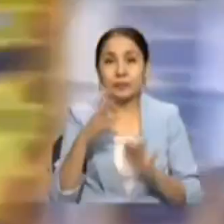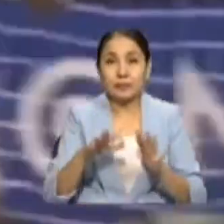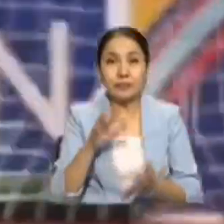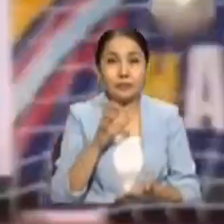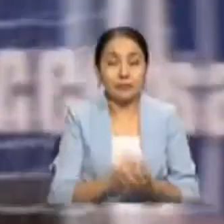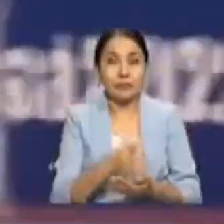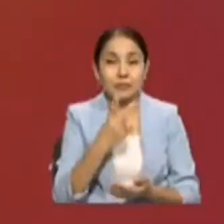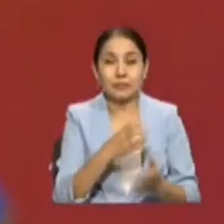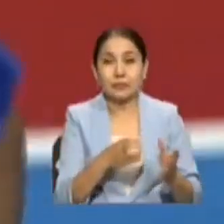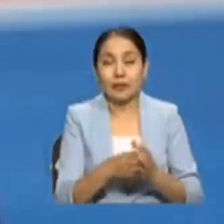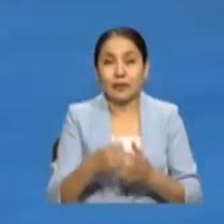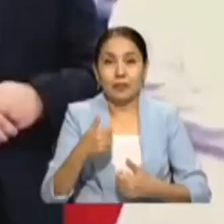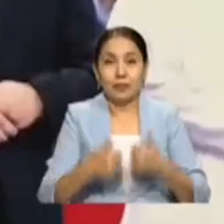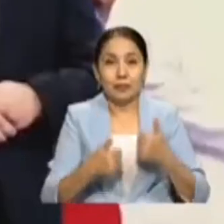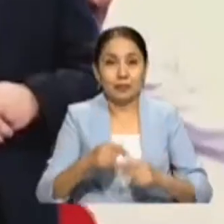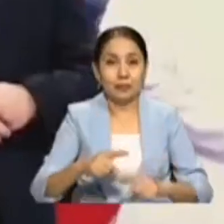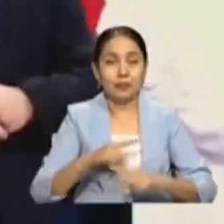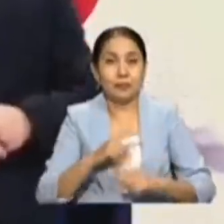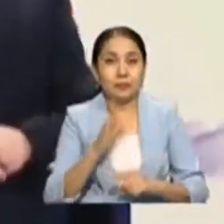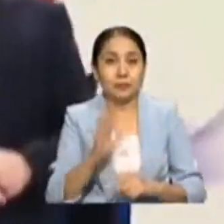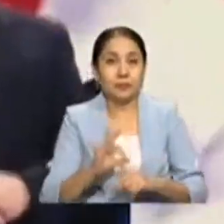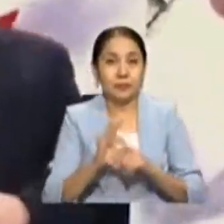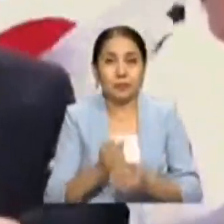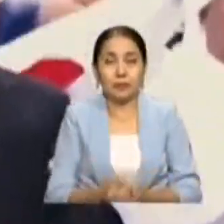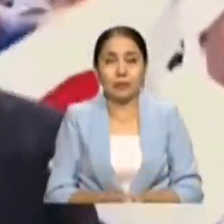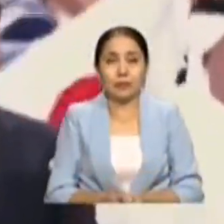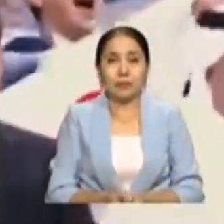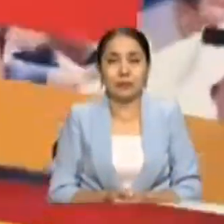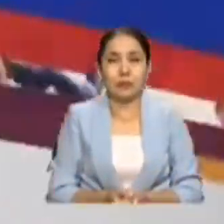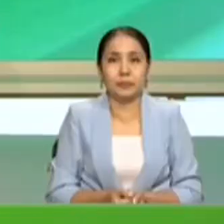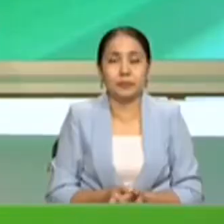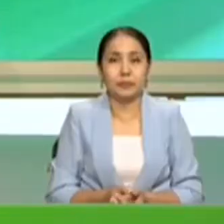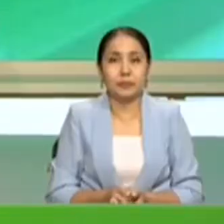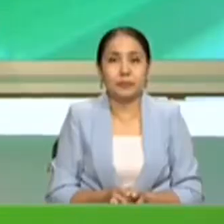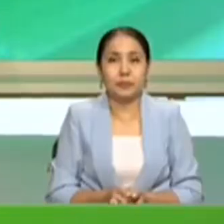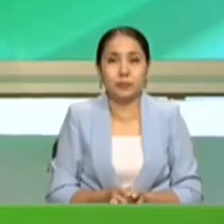egallagan 7 ta jamoa musobaqaning final bosqichiga yo'l oladi.